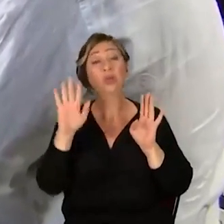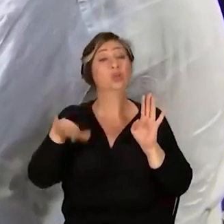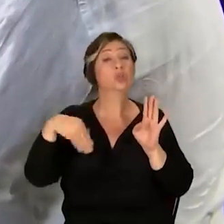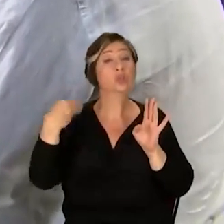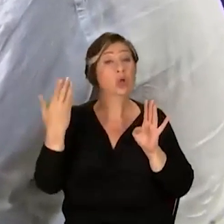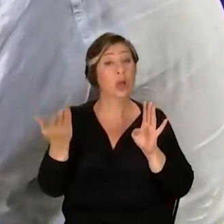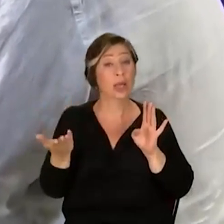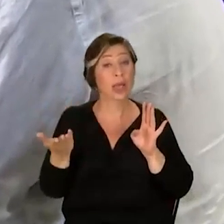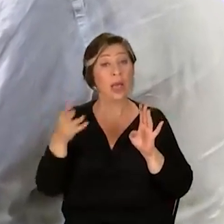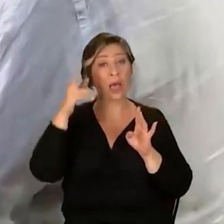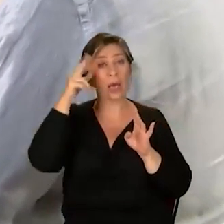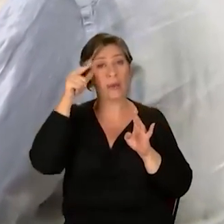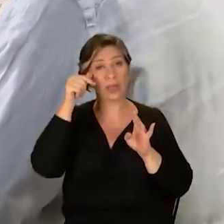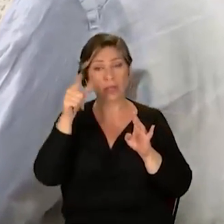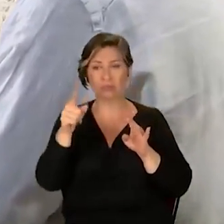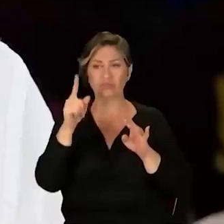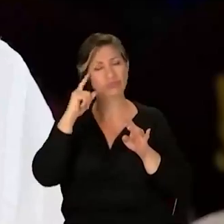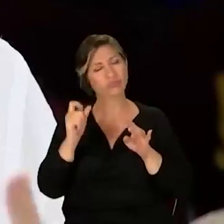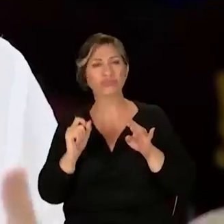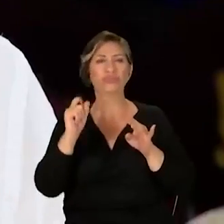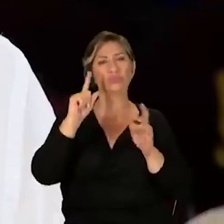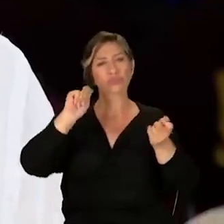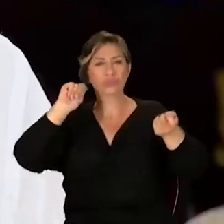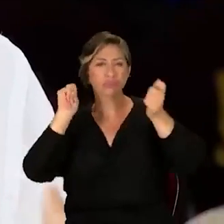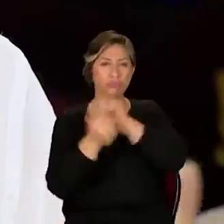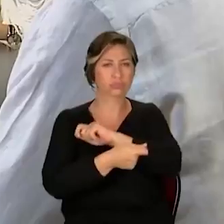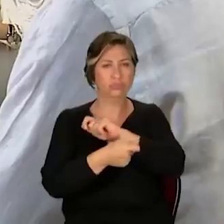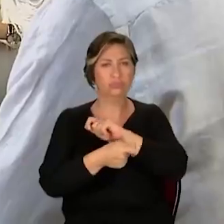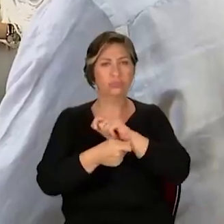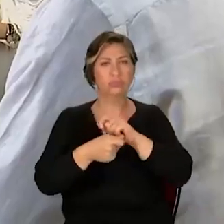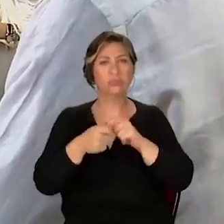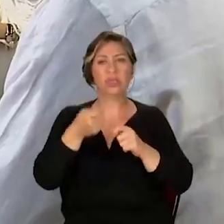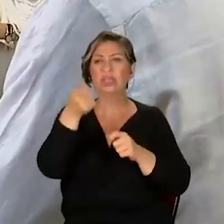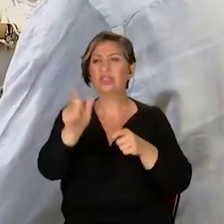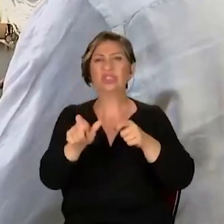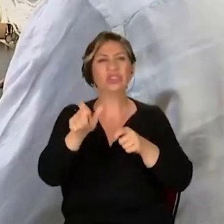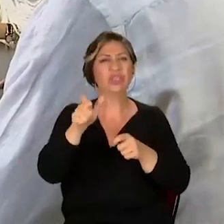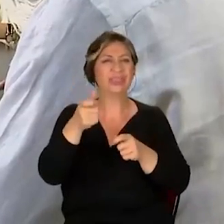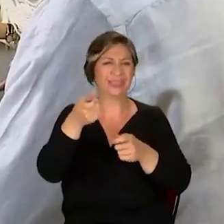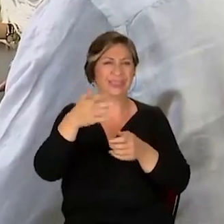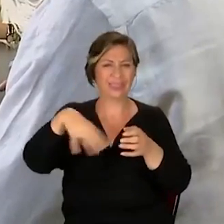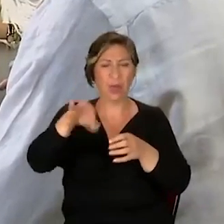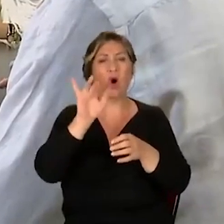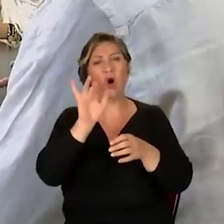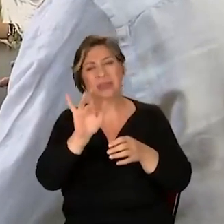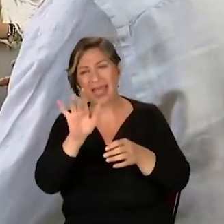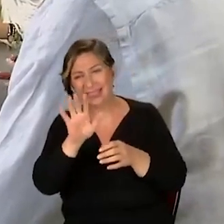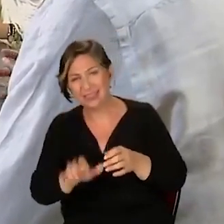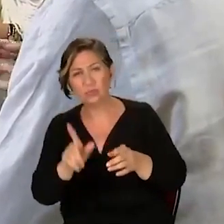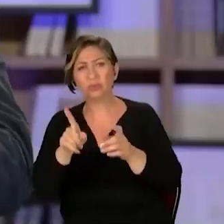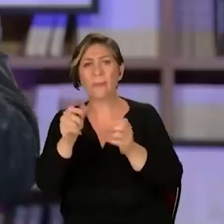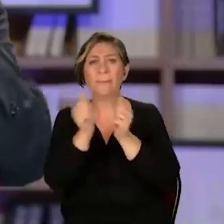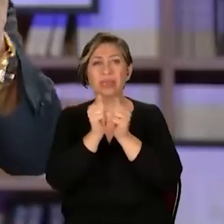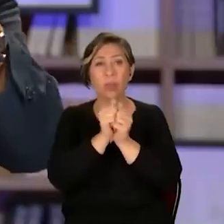Sonra Amerikalılar bunları başka evlere koyuyor ve tabii ki işçi sınıfı, orta sınıf bunun